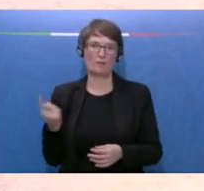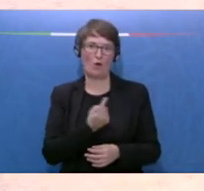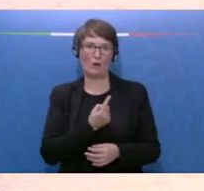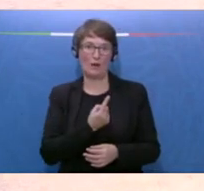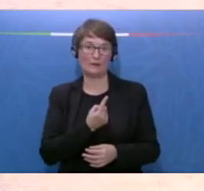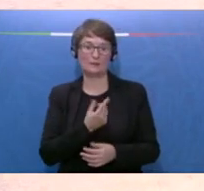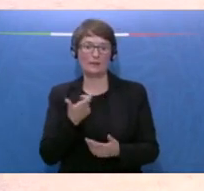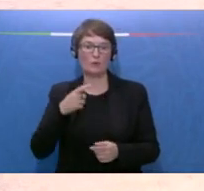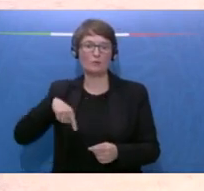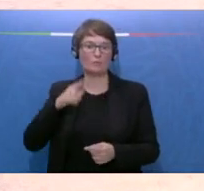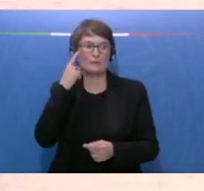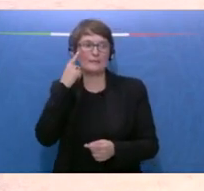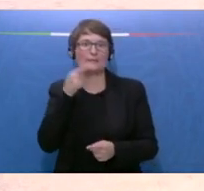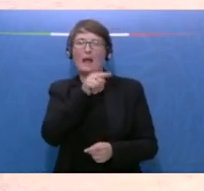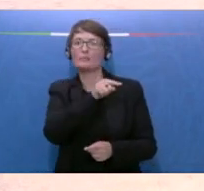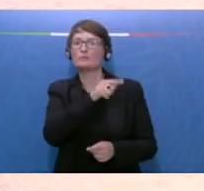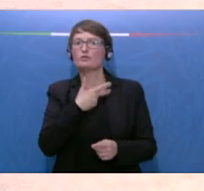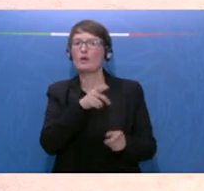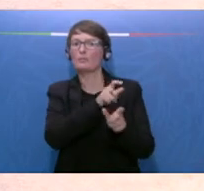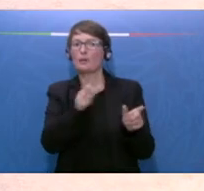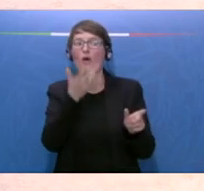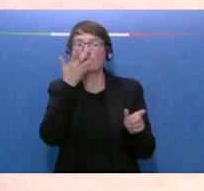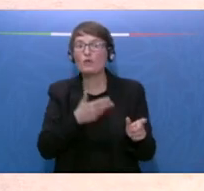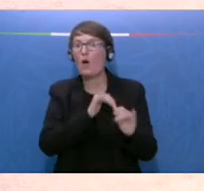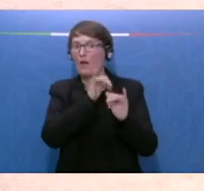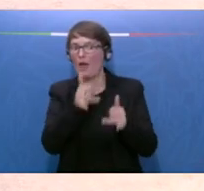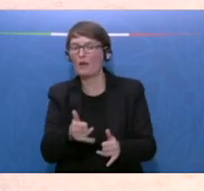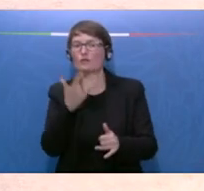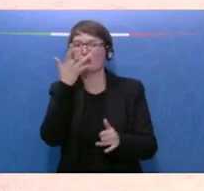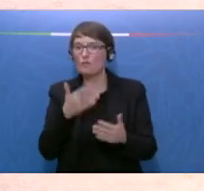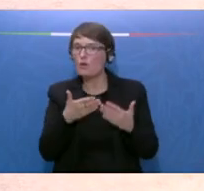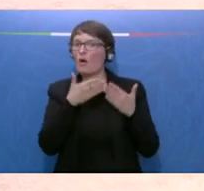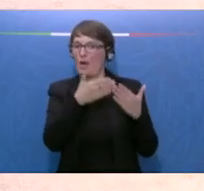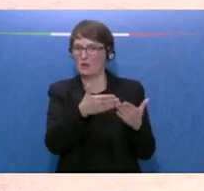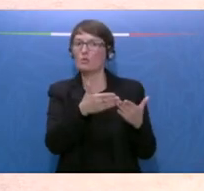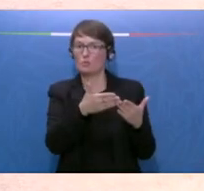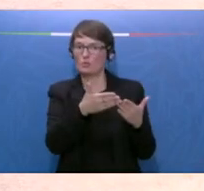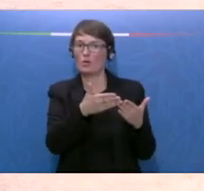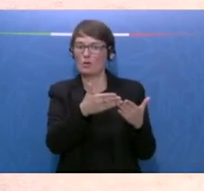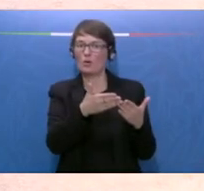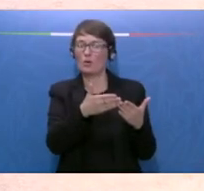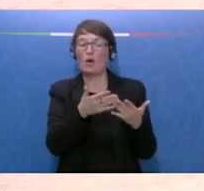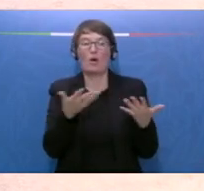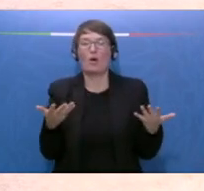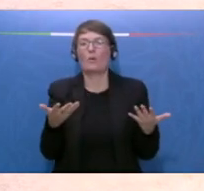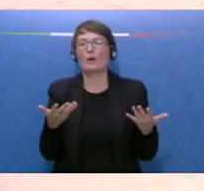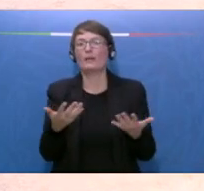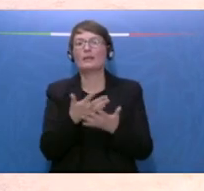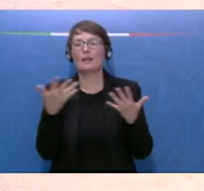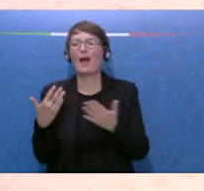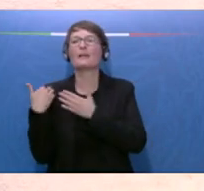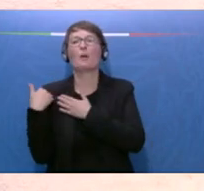gente lì che vuole uscire vuole essere aiutata e che è nostra responsabilità